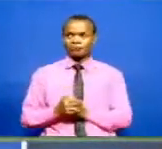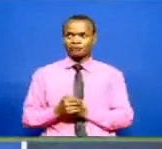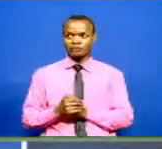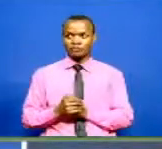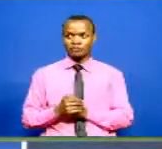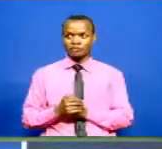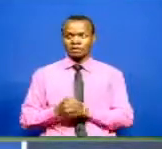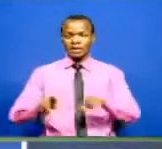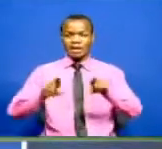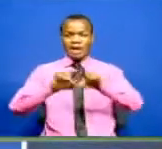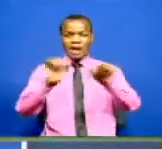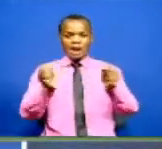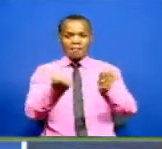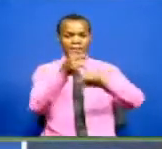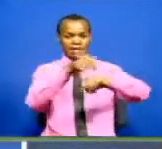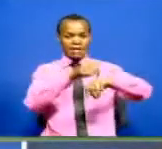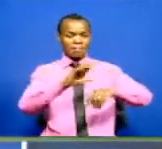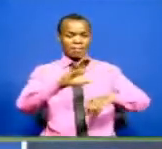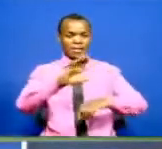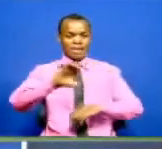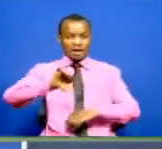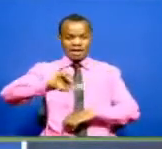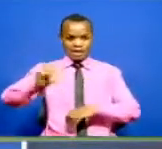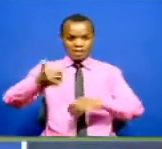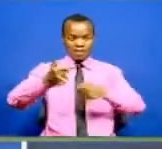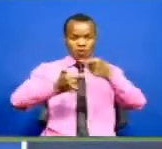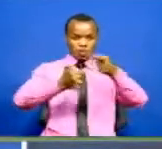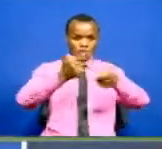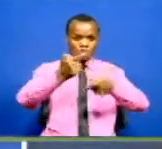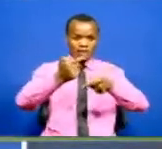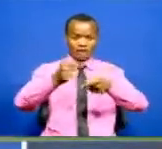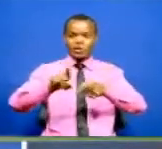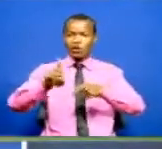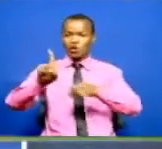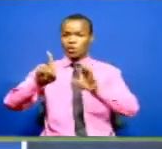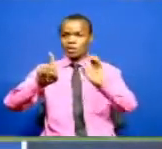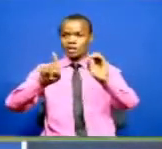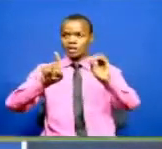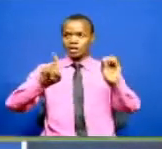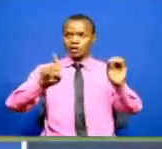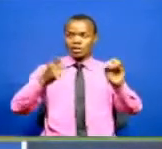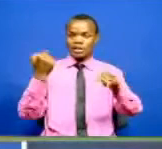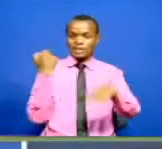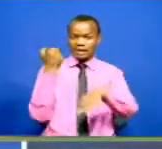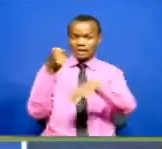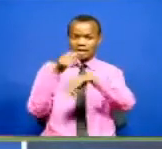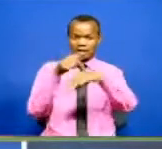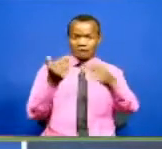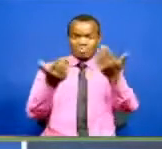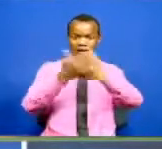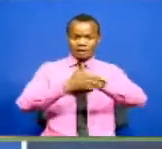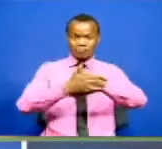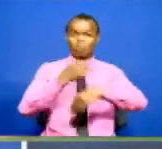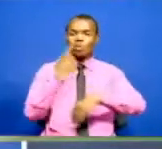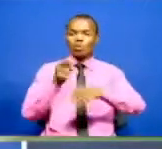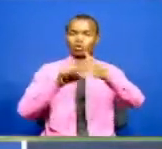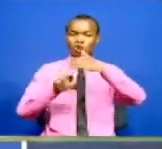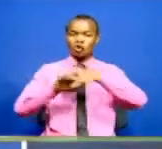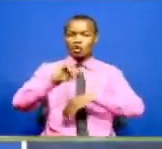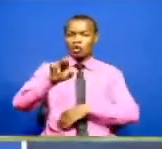huo unajiri siku moja baada ya Cameroon kuwashinda wenyeji Mauritania bao moja kwa bila jana usiku lilofungwa na Junior Sande.